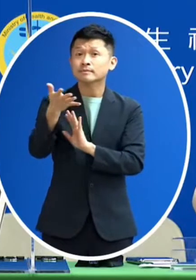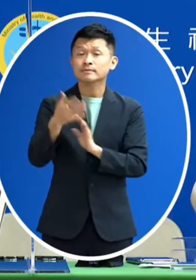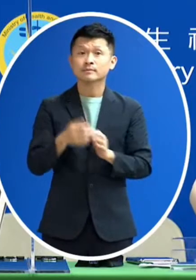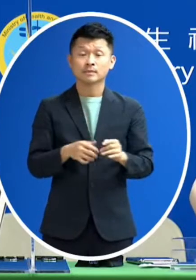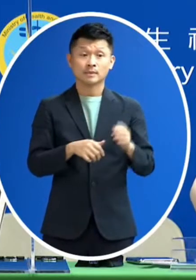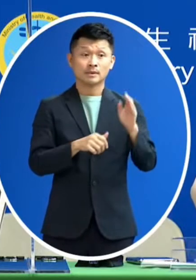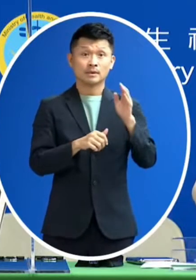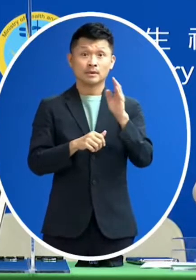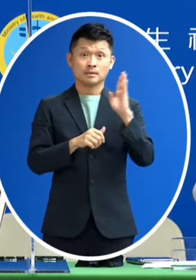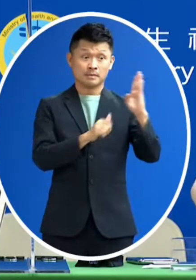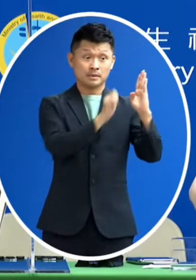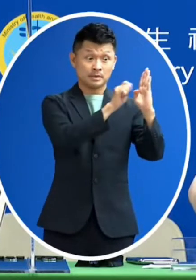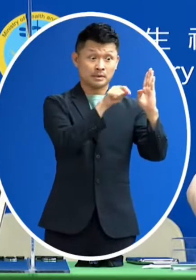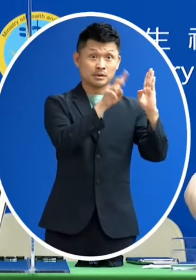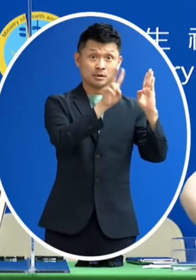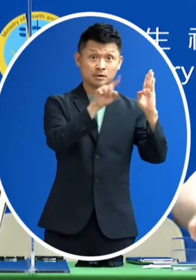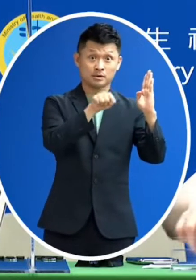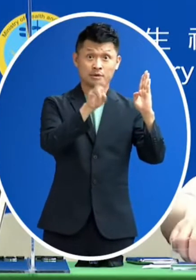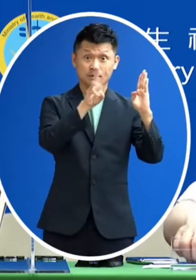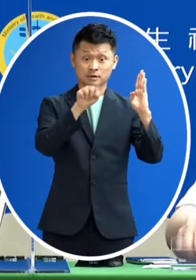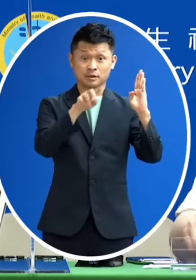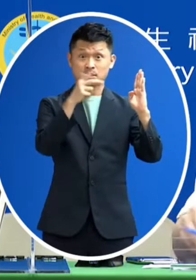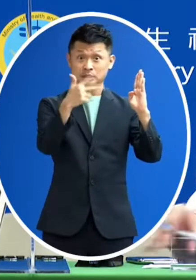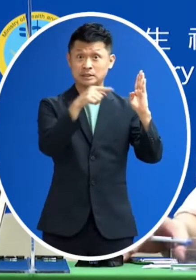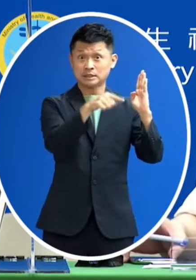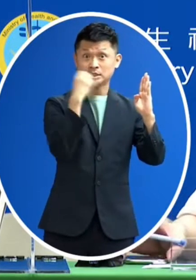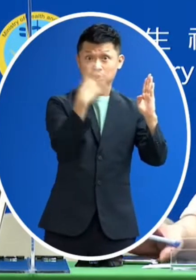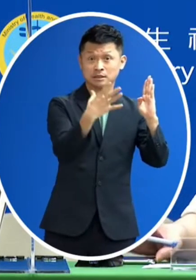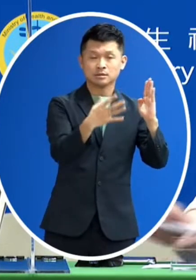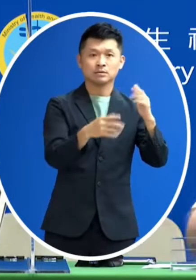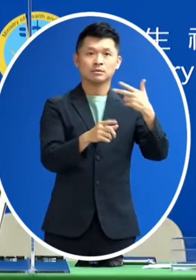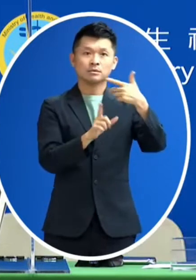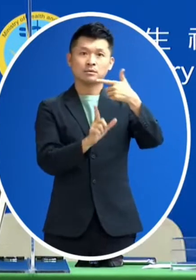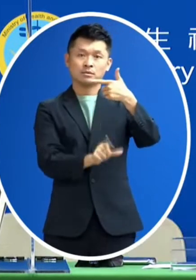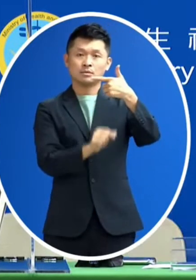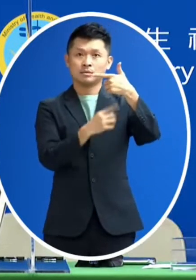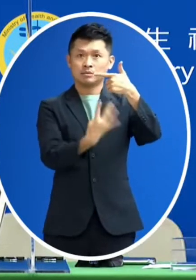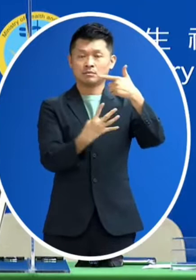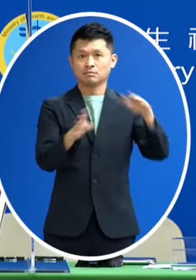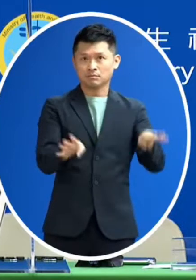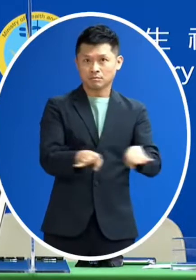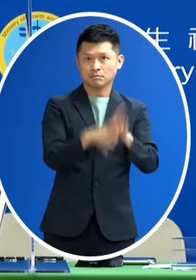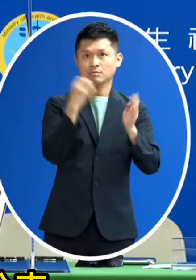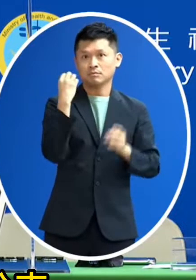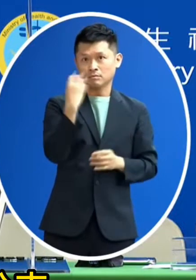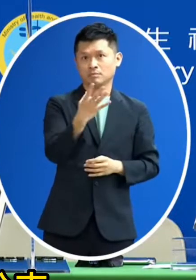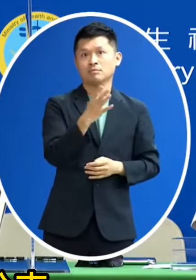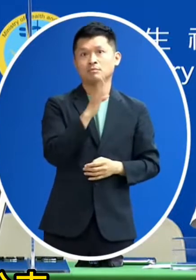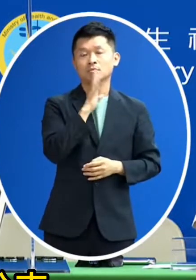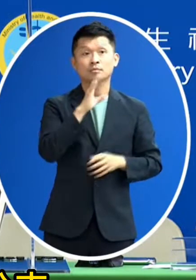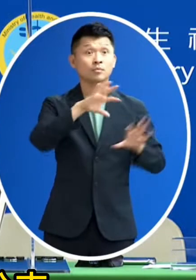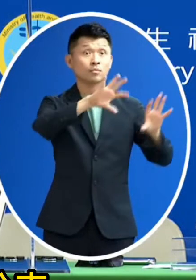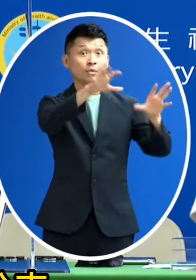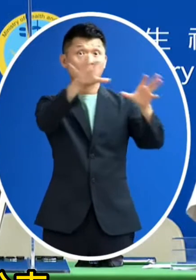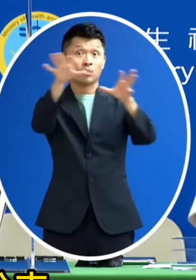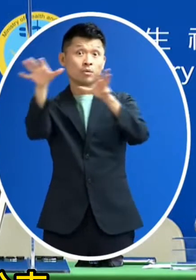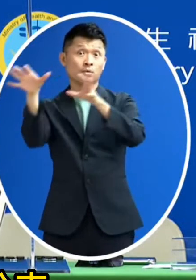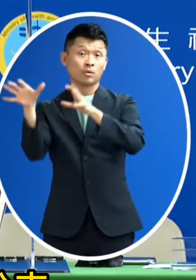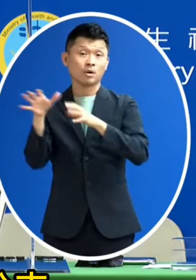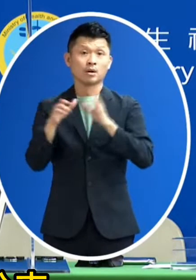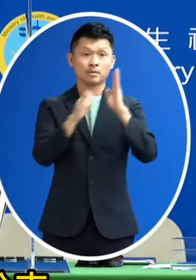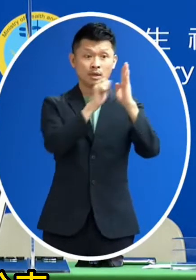这一个2.3.7呢，它是一个在6月4号才新增增列的一个国际上通用的一